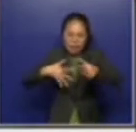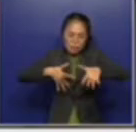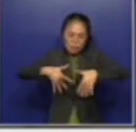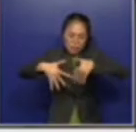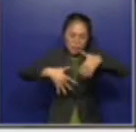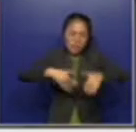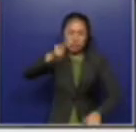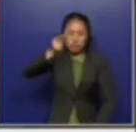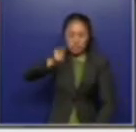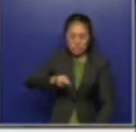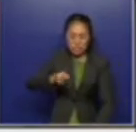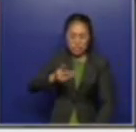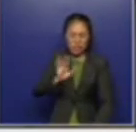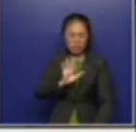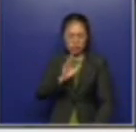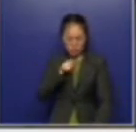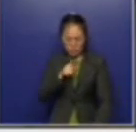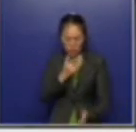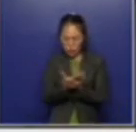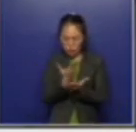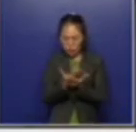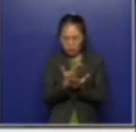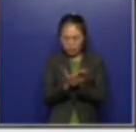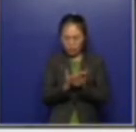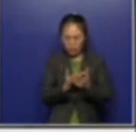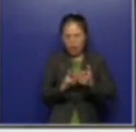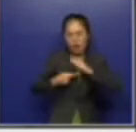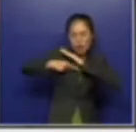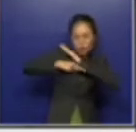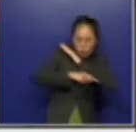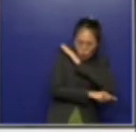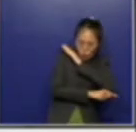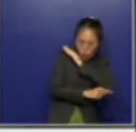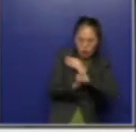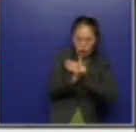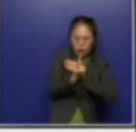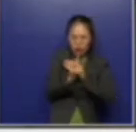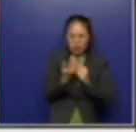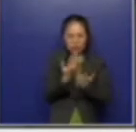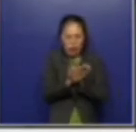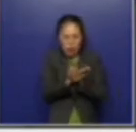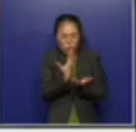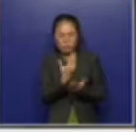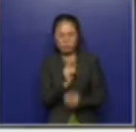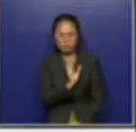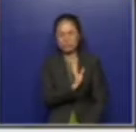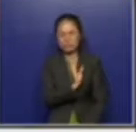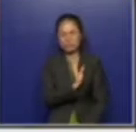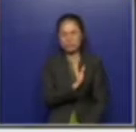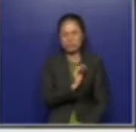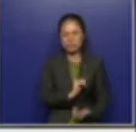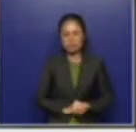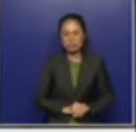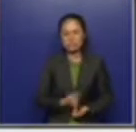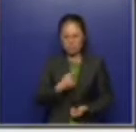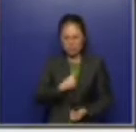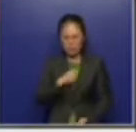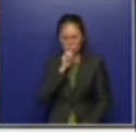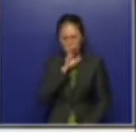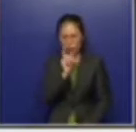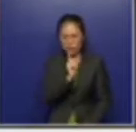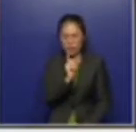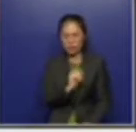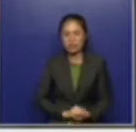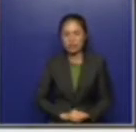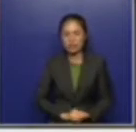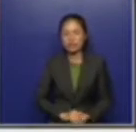และก็ไม่ได้รวยจนลืมบ้านเลขที่เหมือนคนบางคนที่ถูกกล่าวหาในสังคมที่ผมกล่าวอย่างนี้ท่านประธานที่เคารพครับถ้าท่าน